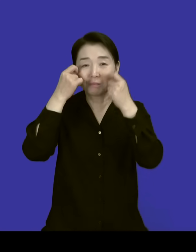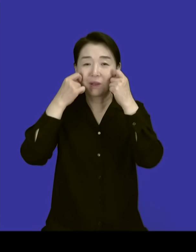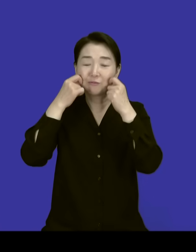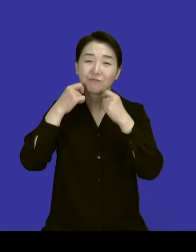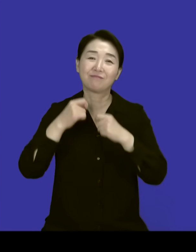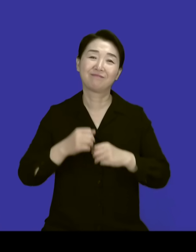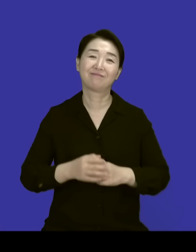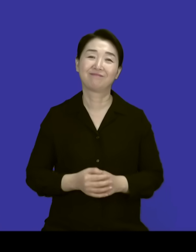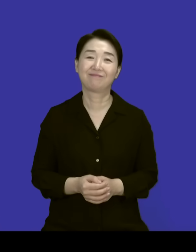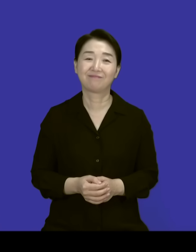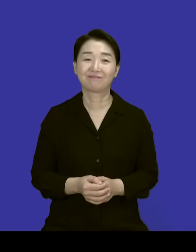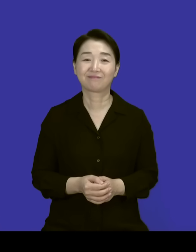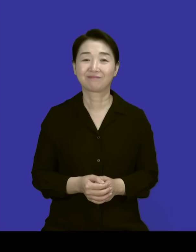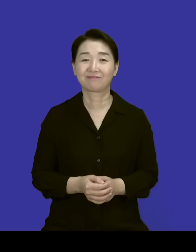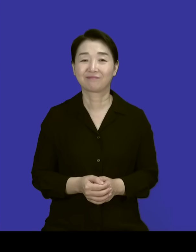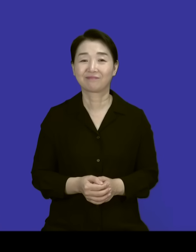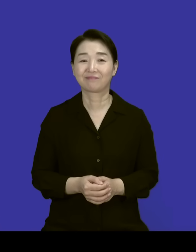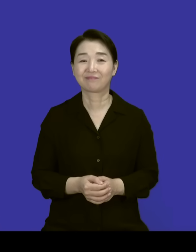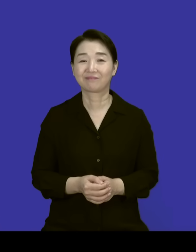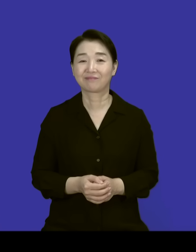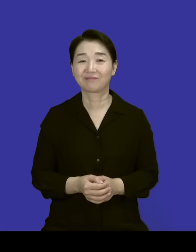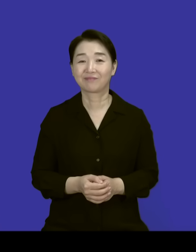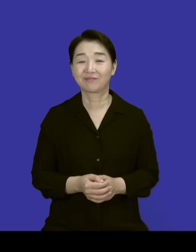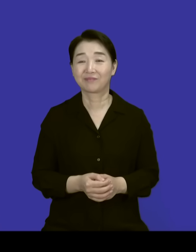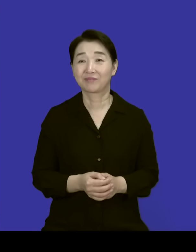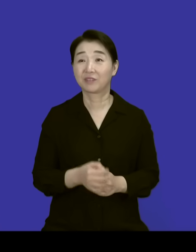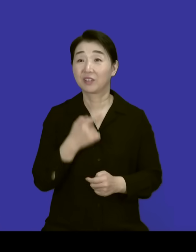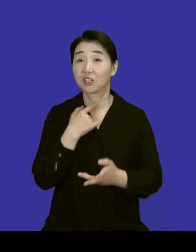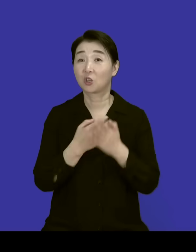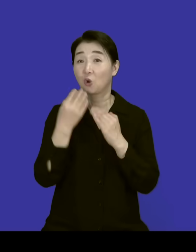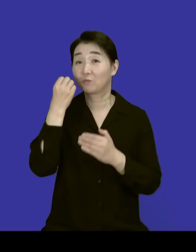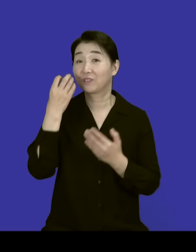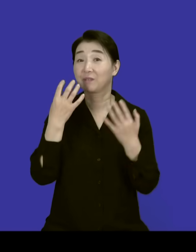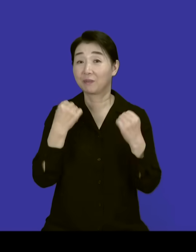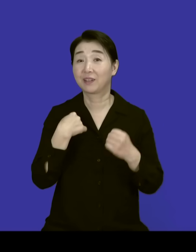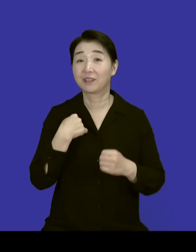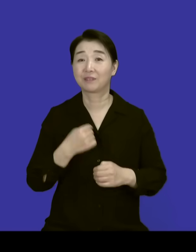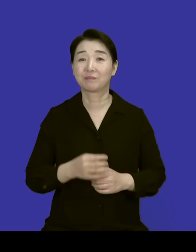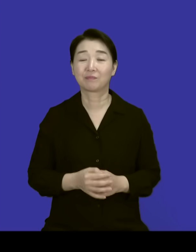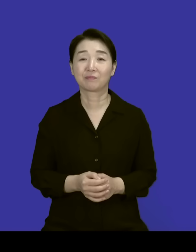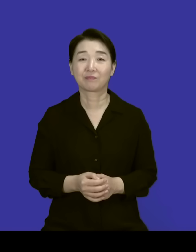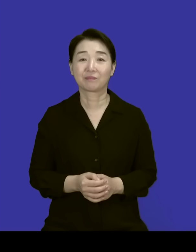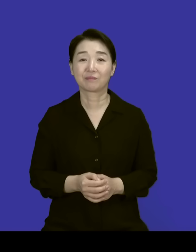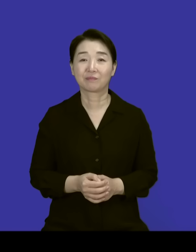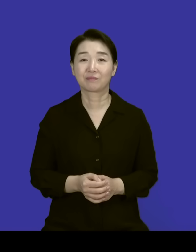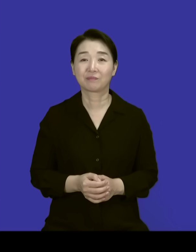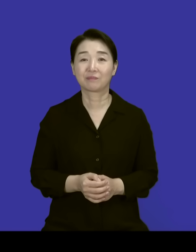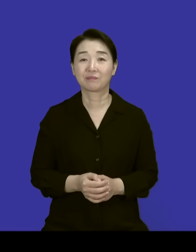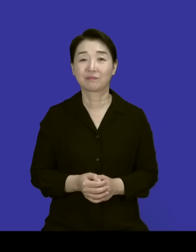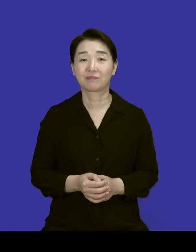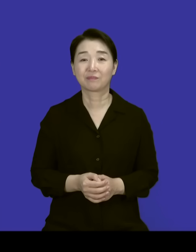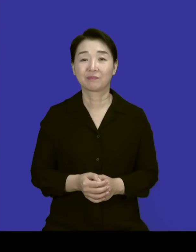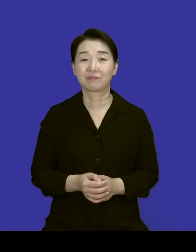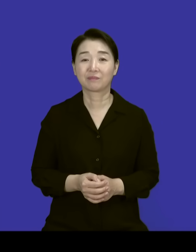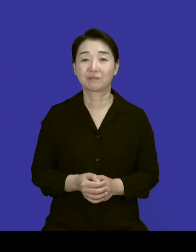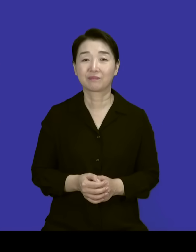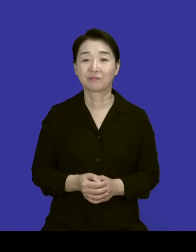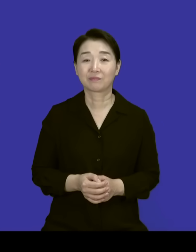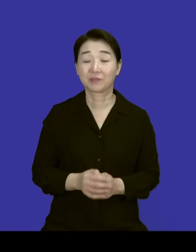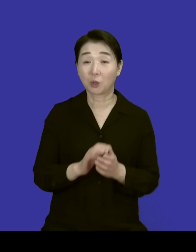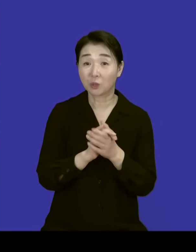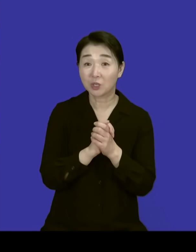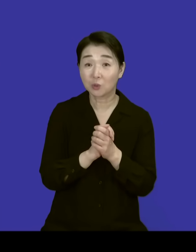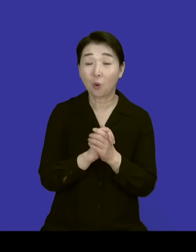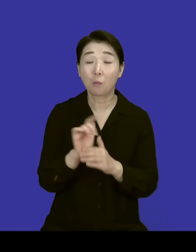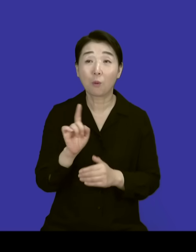손잡고. 어머. 진짜 저는 좀 신기한 경험을 좀 많이 해요 제 삶이. 그러네요. 예, 말이 안 되는 일이. 예. 기도 맞죠.